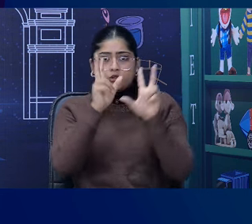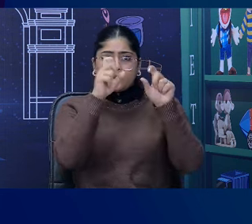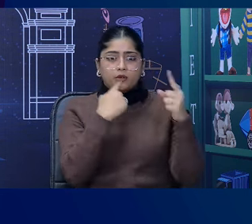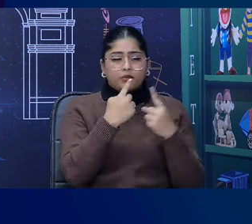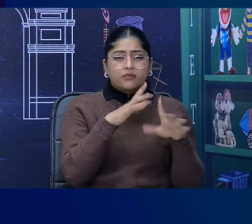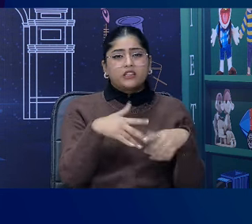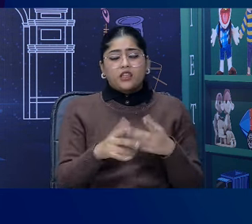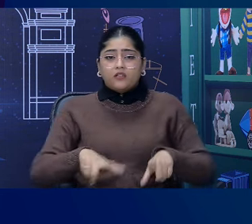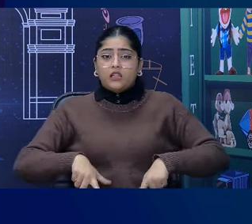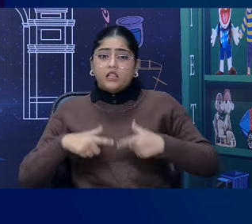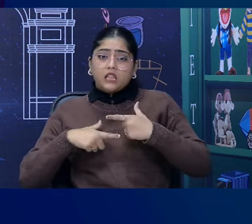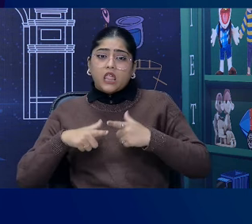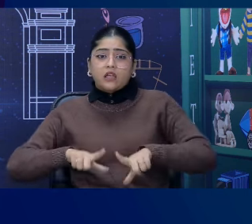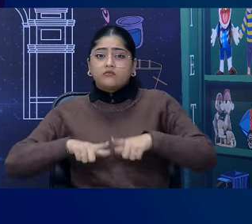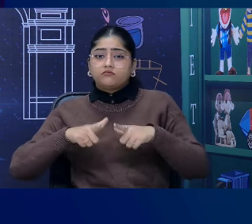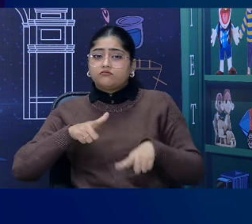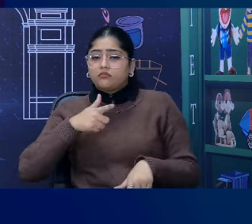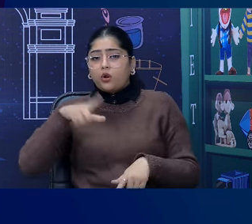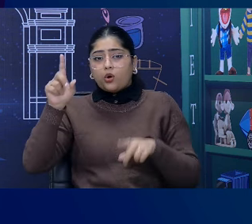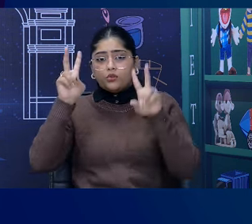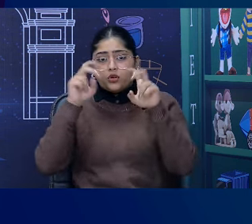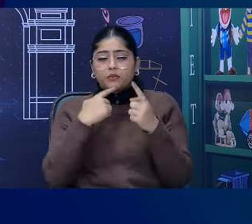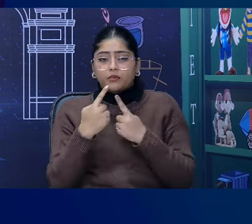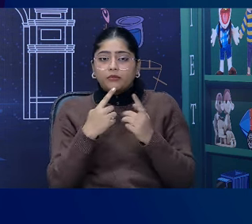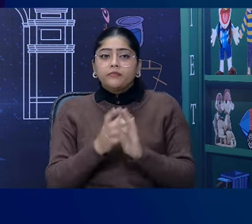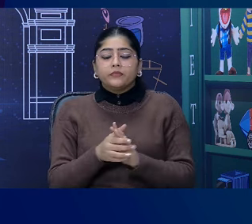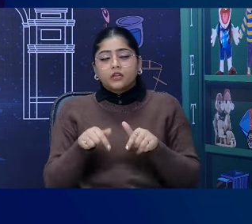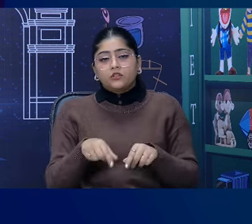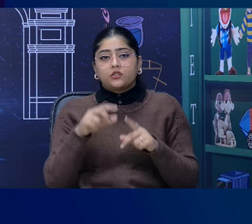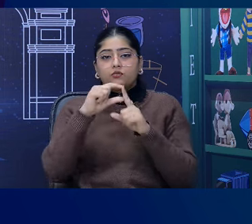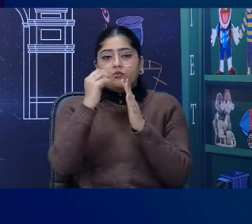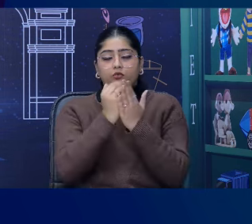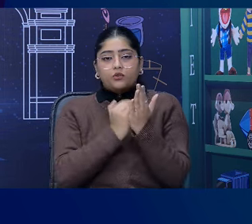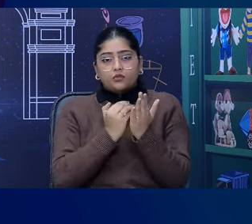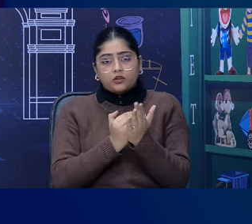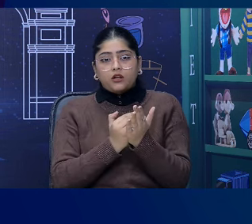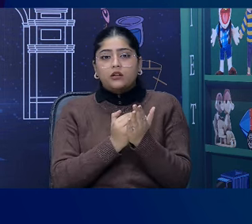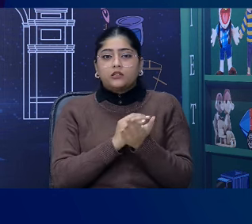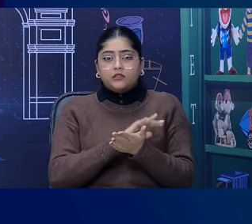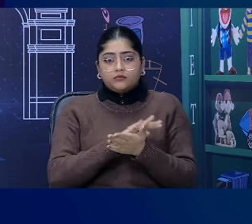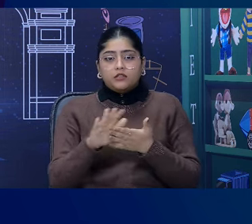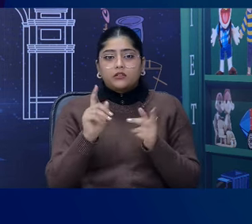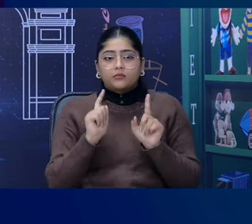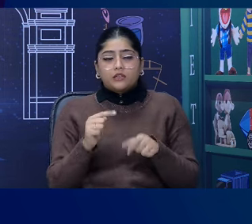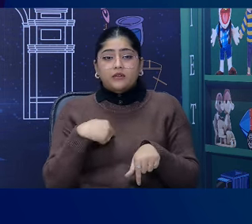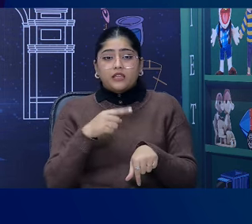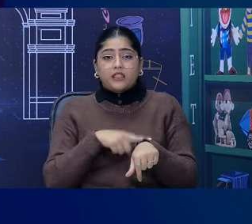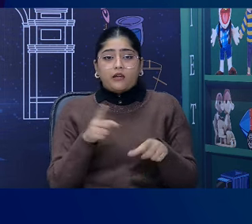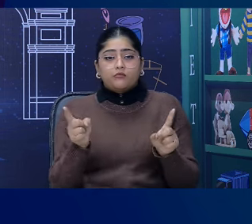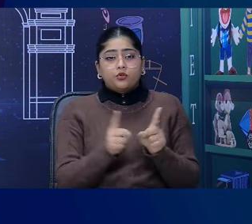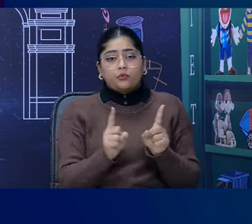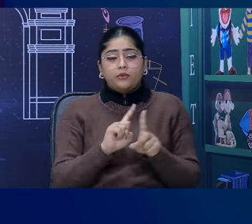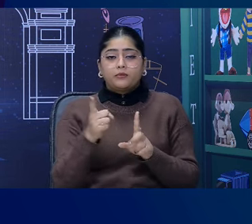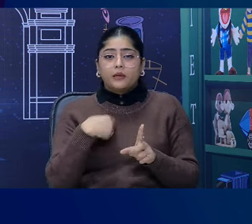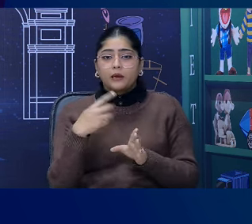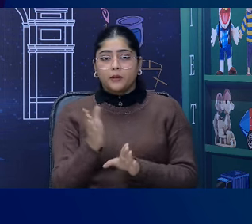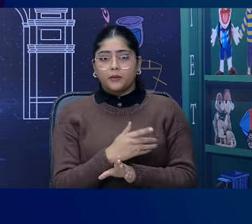और इस सत्र को हमें यहां पर वाइंड अप करना होगा समाप्त करना होगा क्योंकि समय हमें अनुमति नहीं दे रहा है कि हम इसे आगे बढ़ाएं लेकिन जाने से पहले